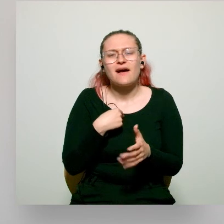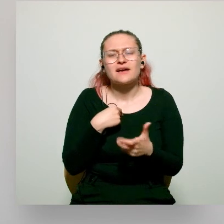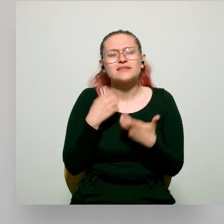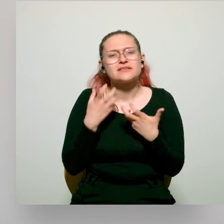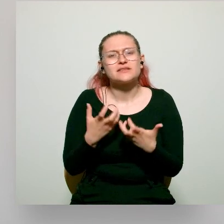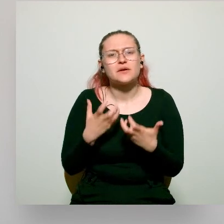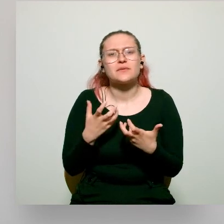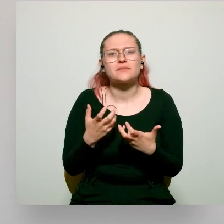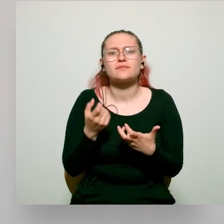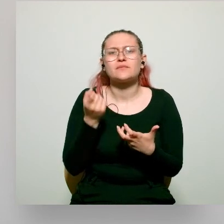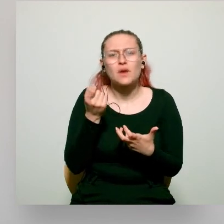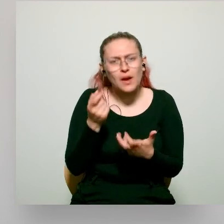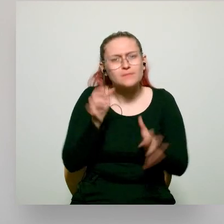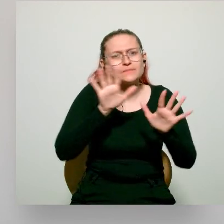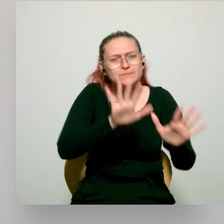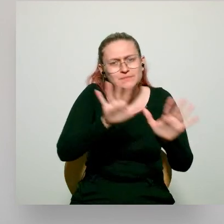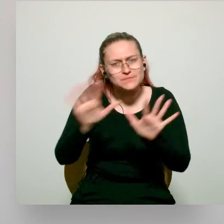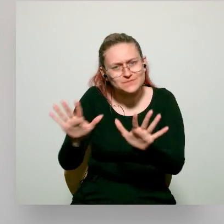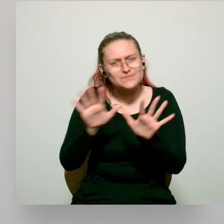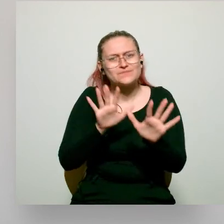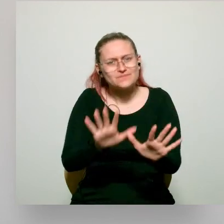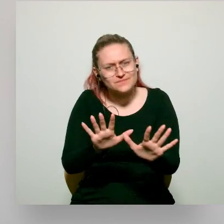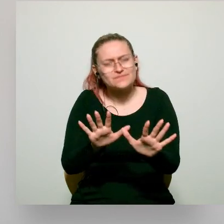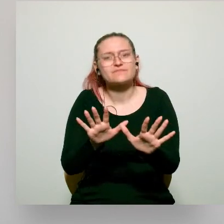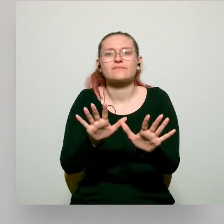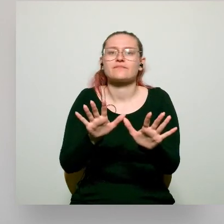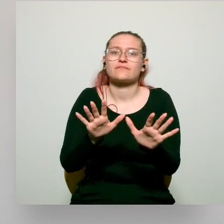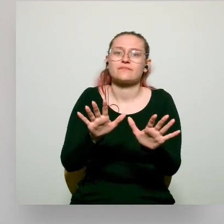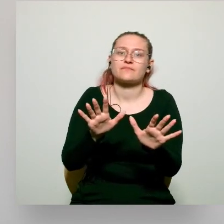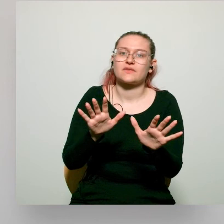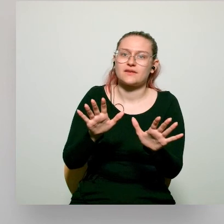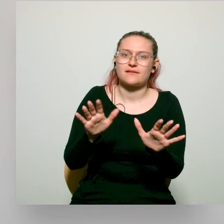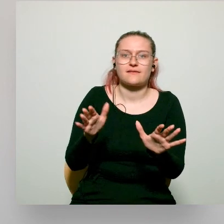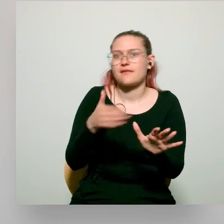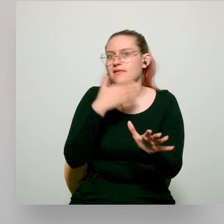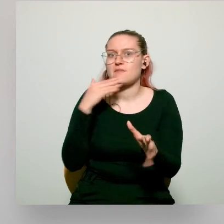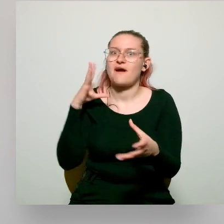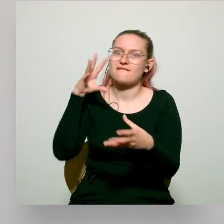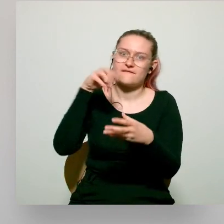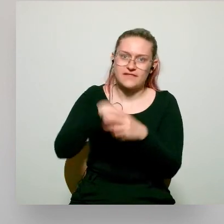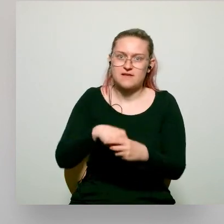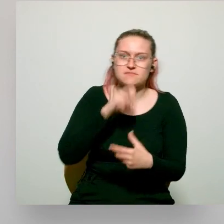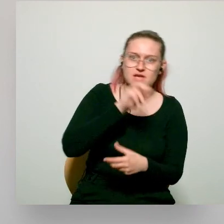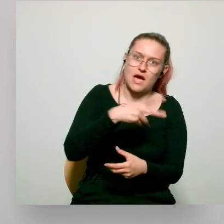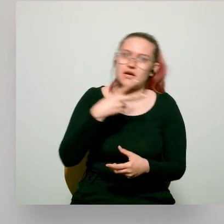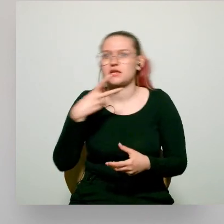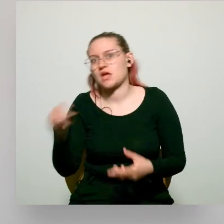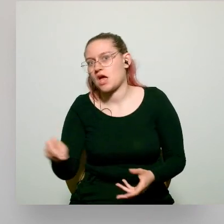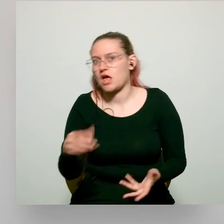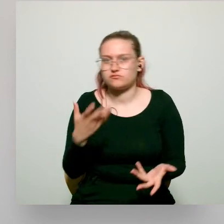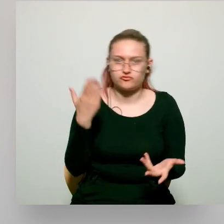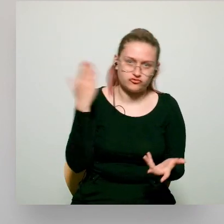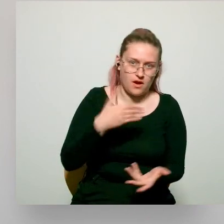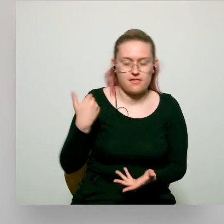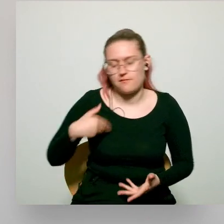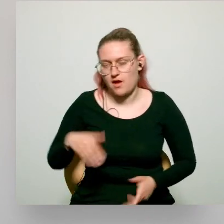została zniuansowana, by nie wszystko było czarno-białe. I by w